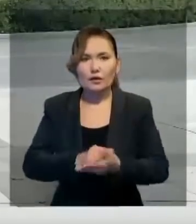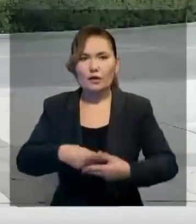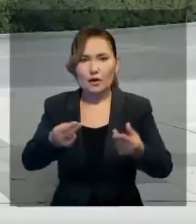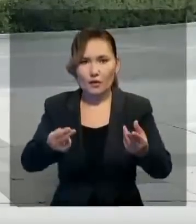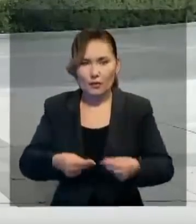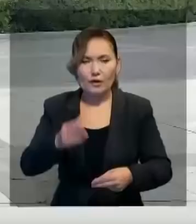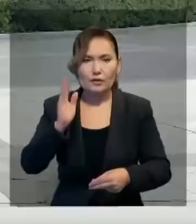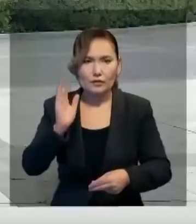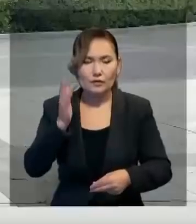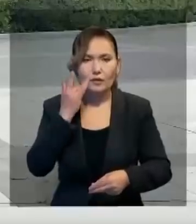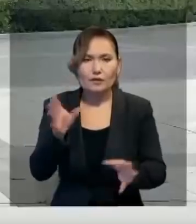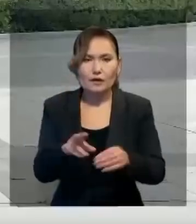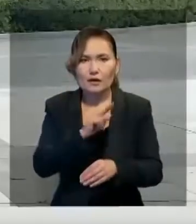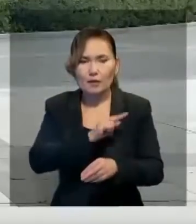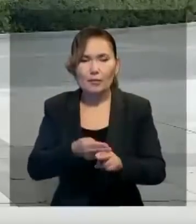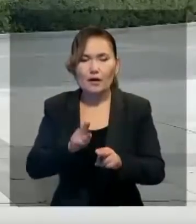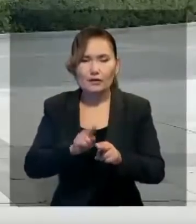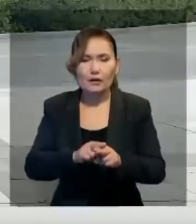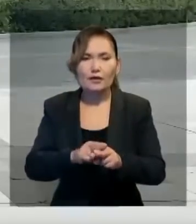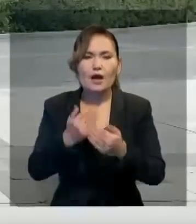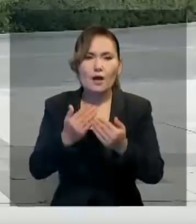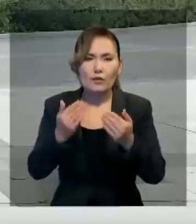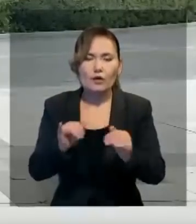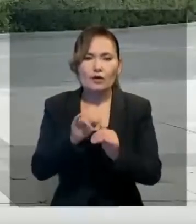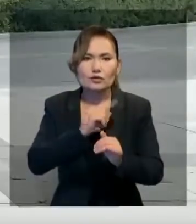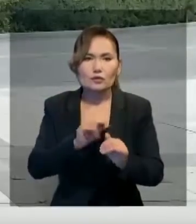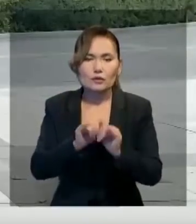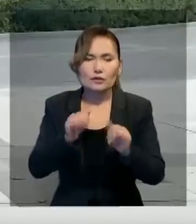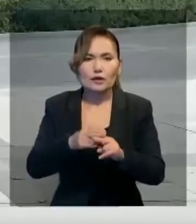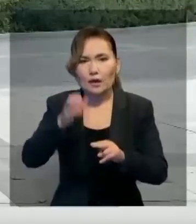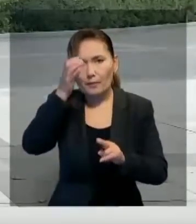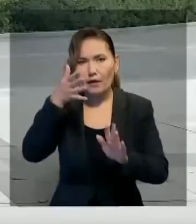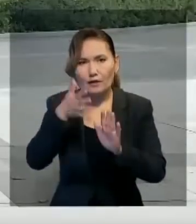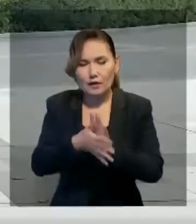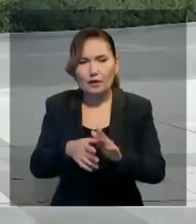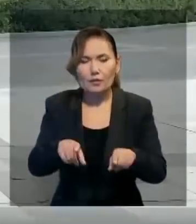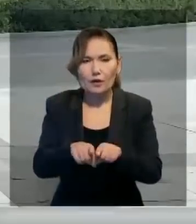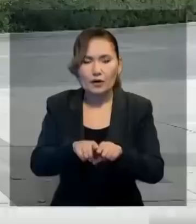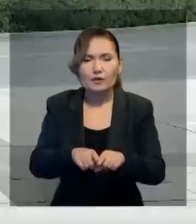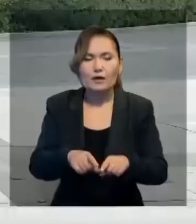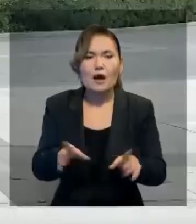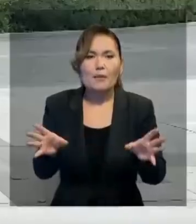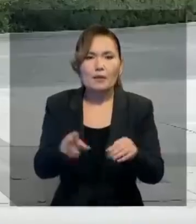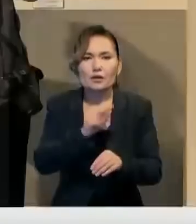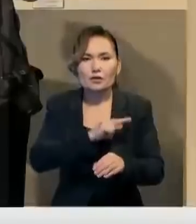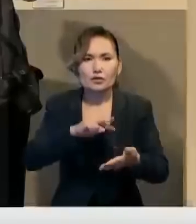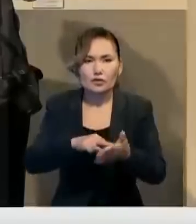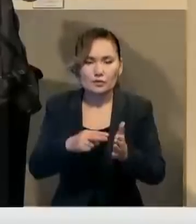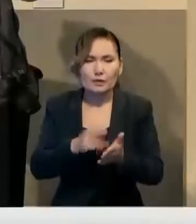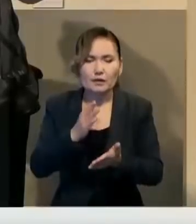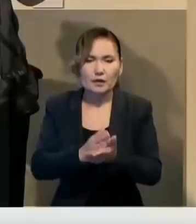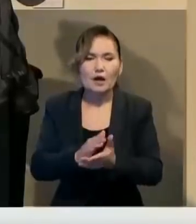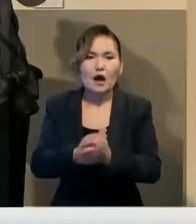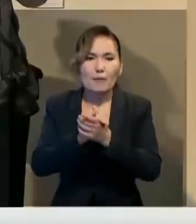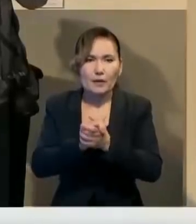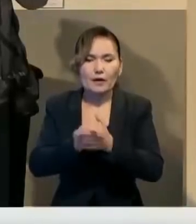қалып қоймайды. Біз екі елдің мұрағат қызметін арттыра түспекпіз. Әсіресе ғылыми зерттеулер тұрғысынан тәжірибе алмасу жоспарда бар.